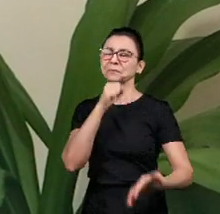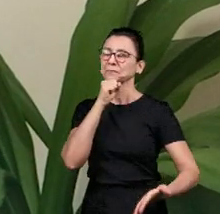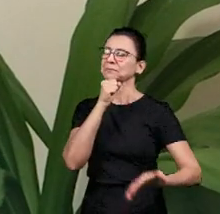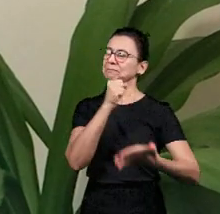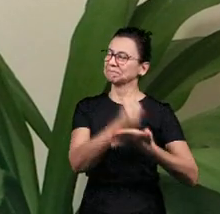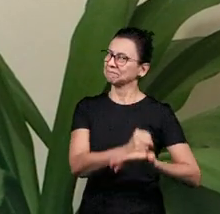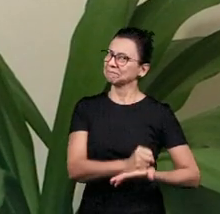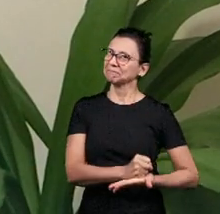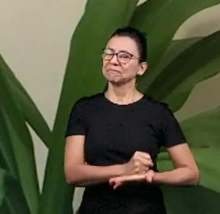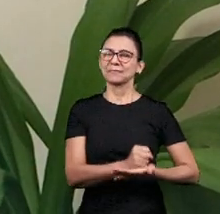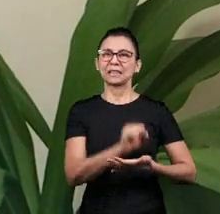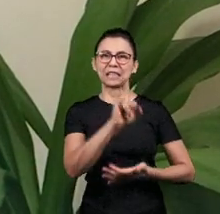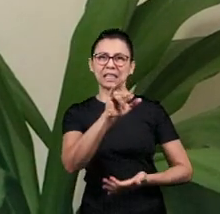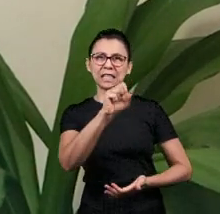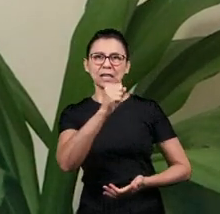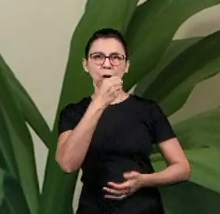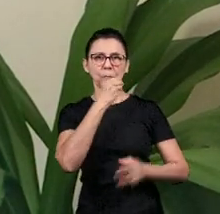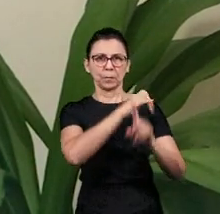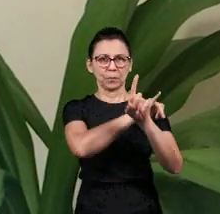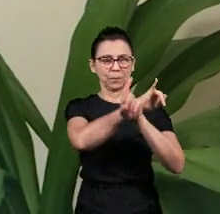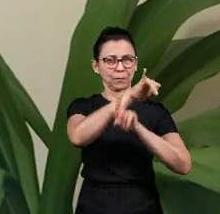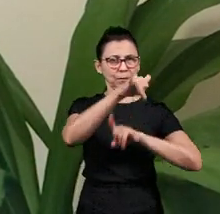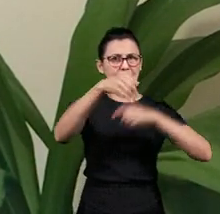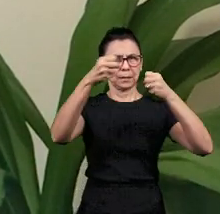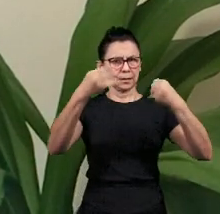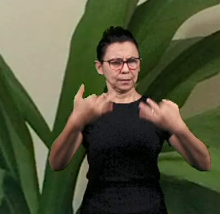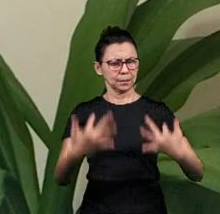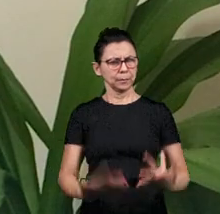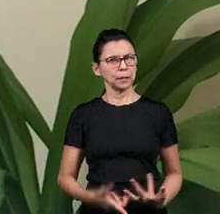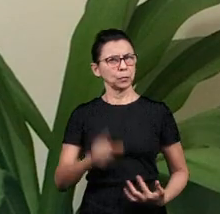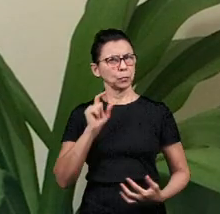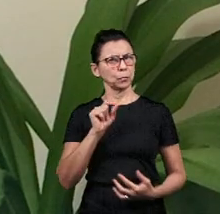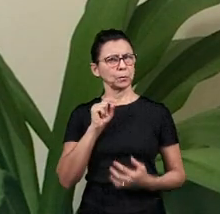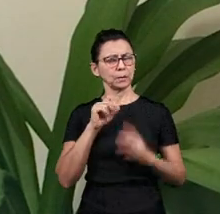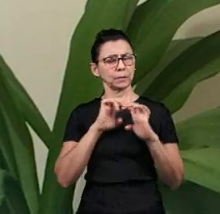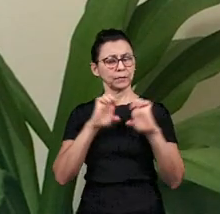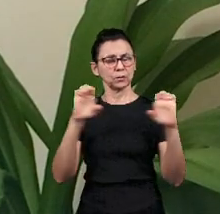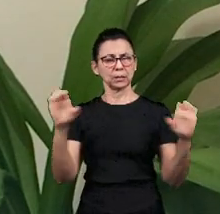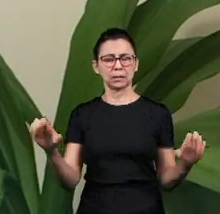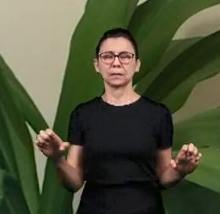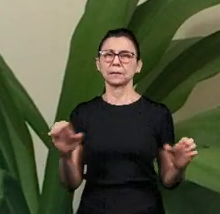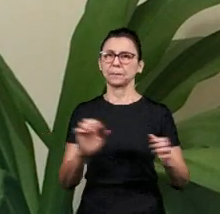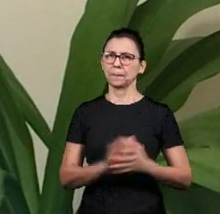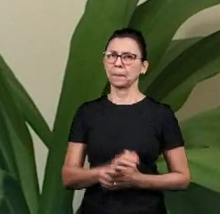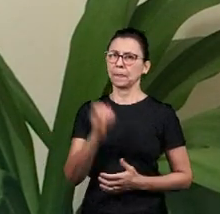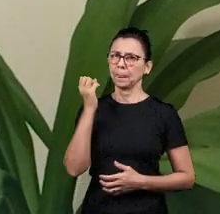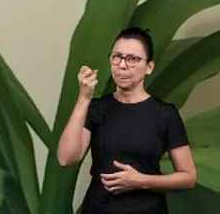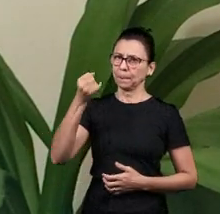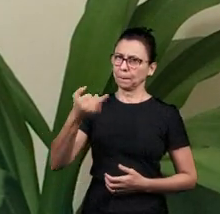le prophète Ésaïe, il porte une parole à propos de l'évangélisation. Il dit,